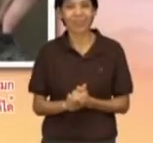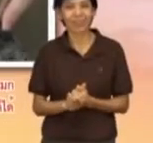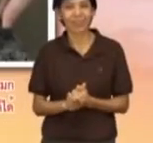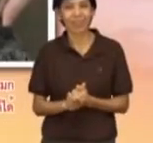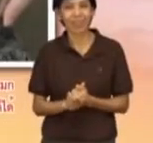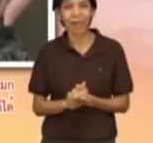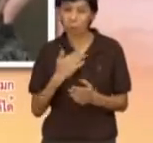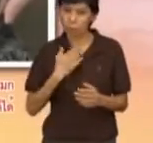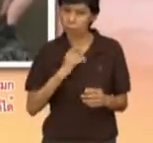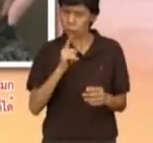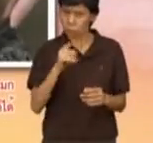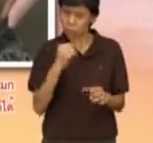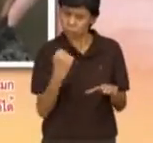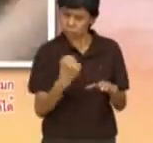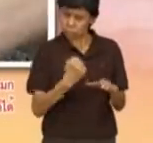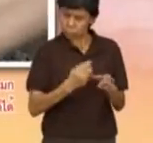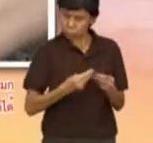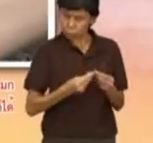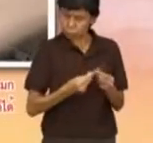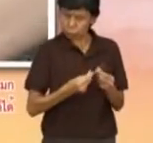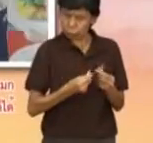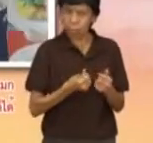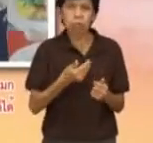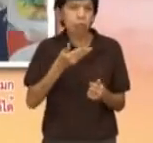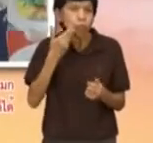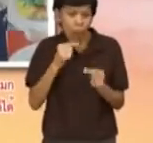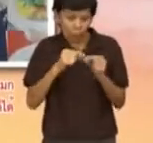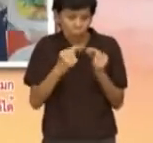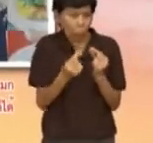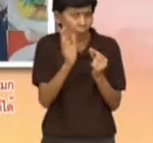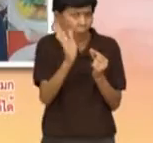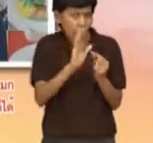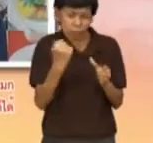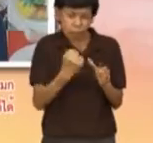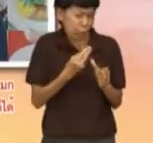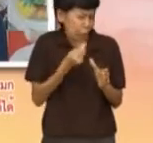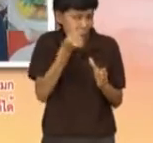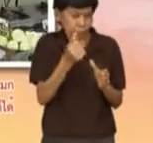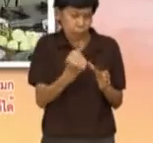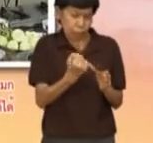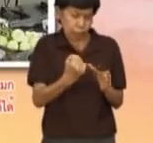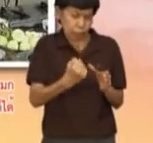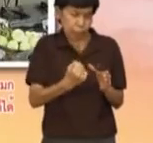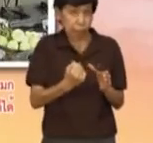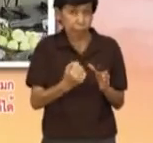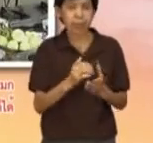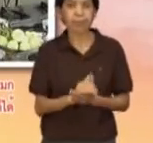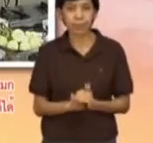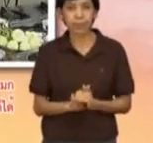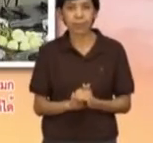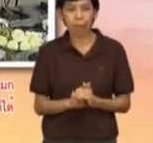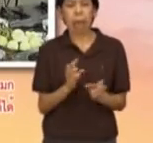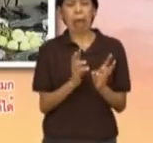ค่ะเวลาตำต้องตำให้ละเอียดเนาะพริกอย่าให้แล่นใบ นี่ค่ะได้หรือยังเอ่ย หยีบยังลูก